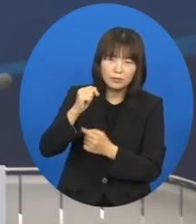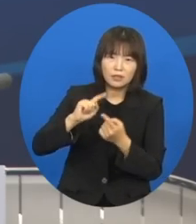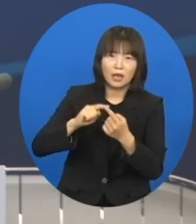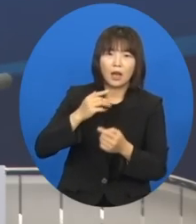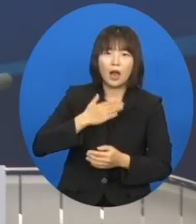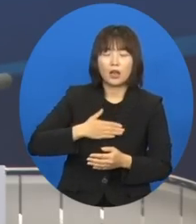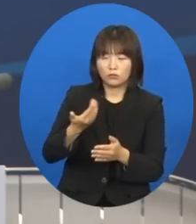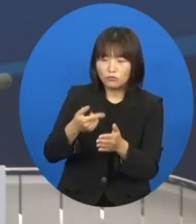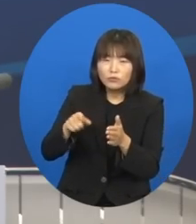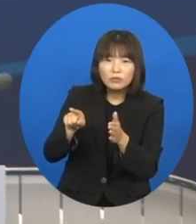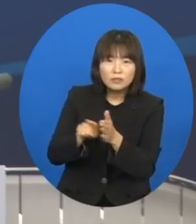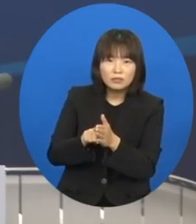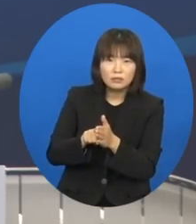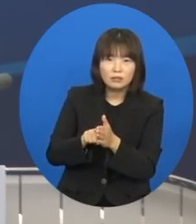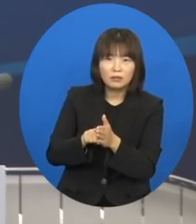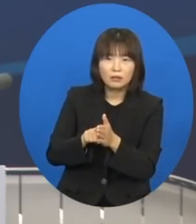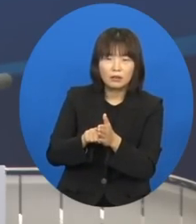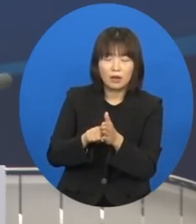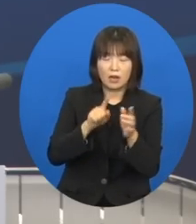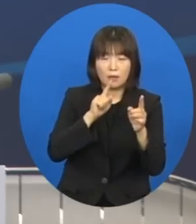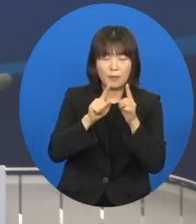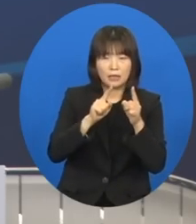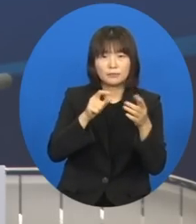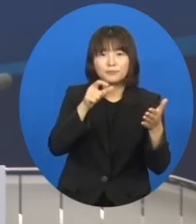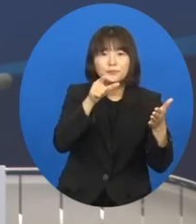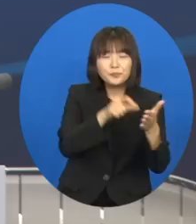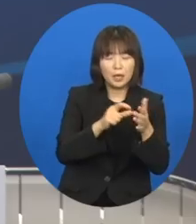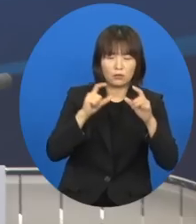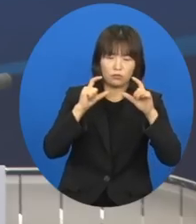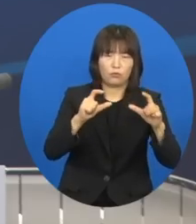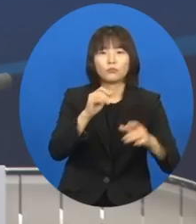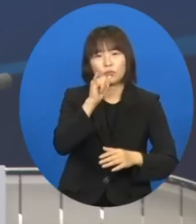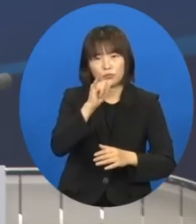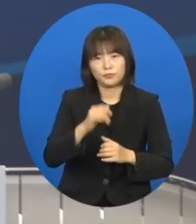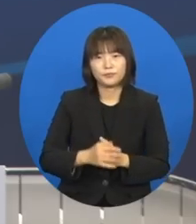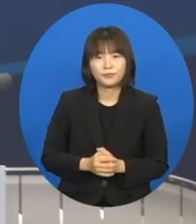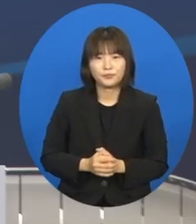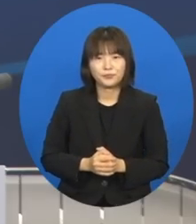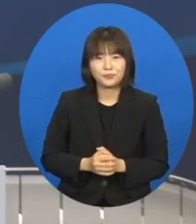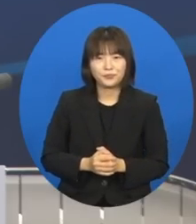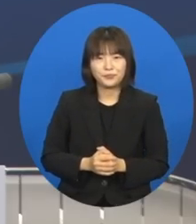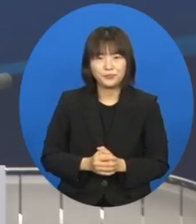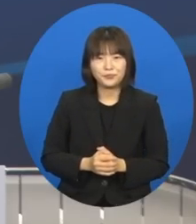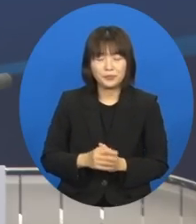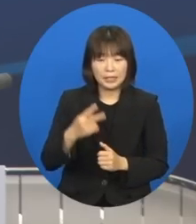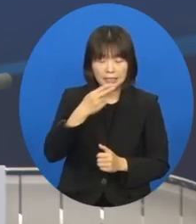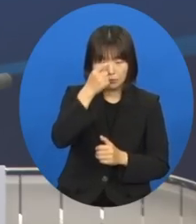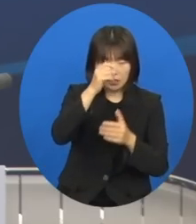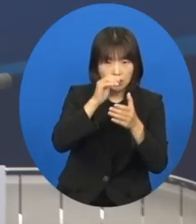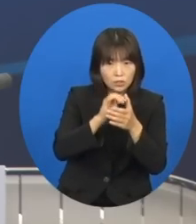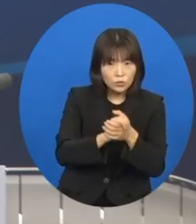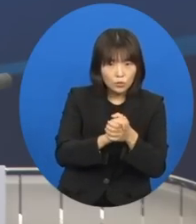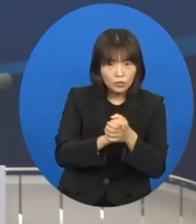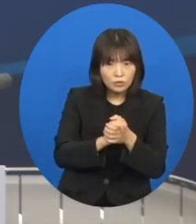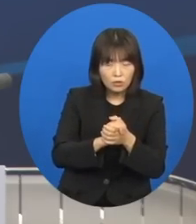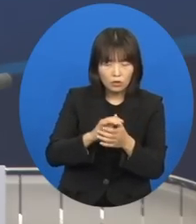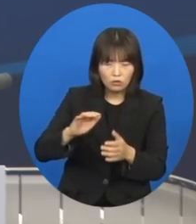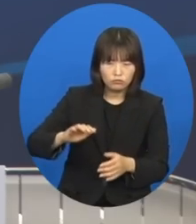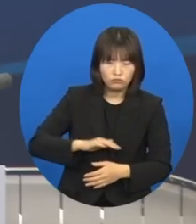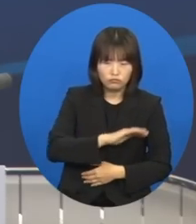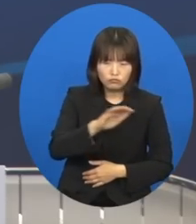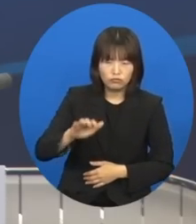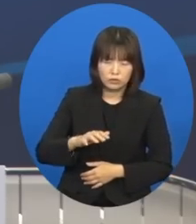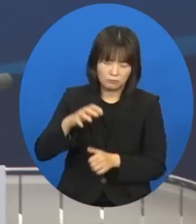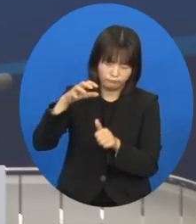말씀으로 이미 이사야를 통해서 선포하고 계신다는 거예요. 금식 기도에서 우리를 메고 있는 흉악의